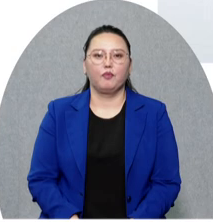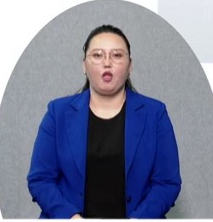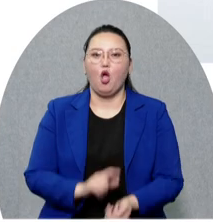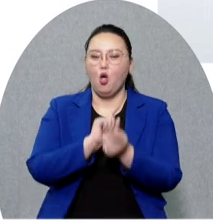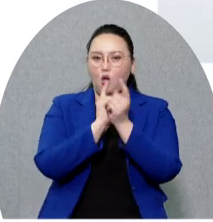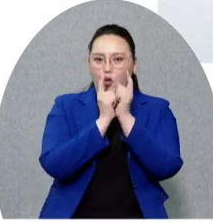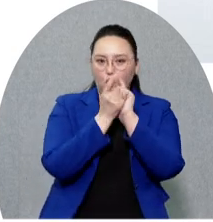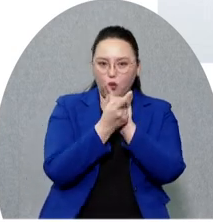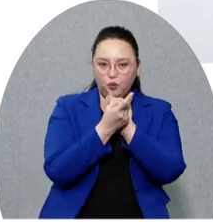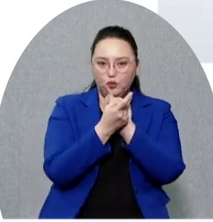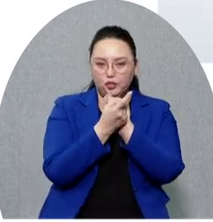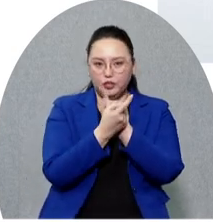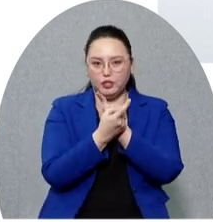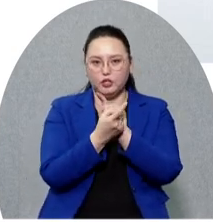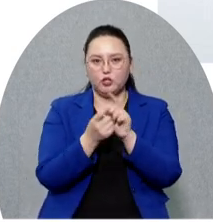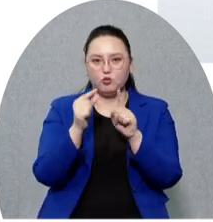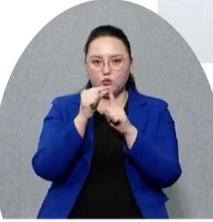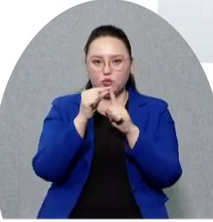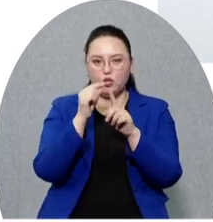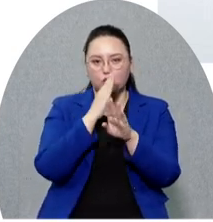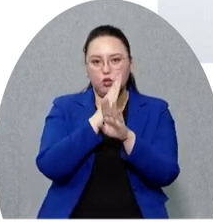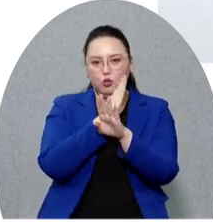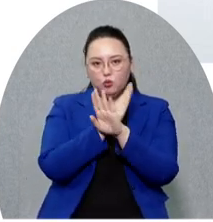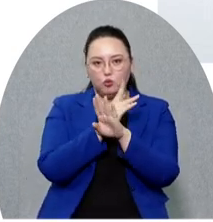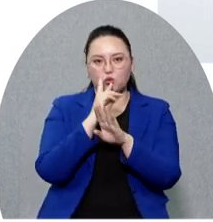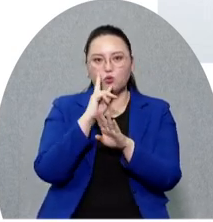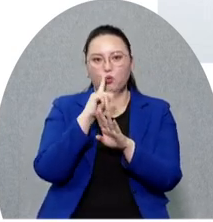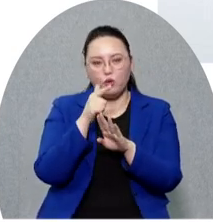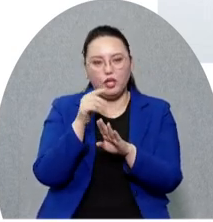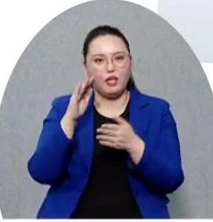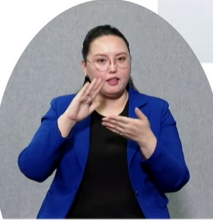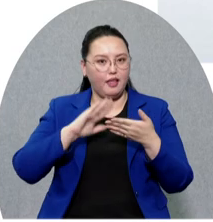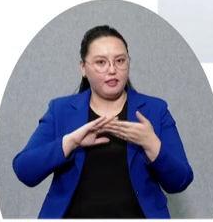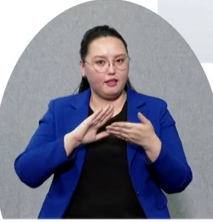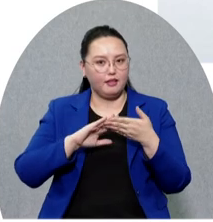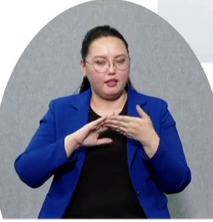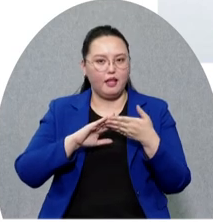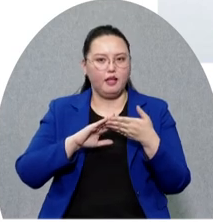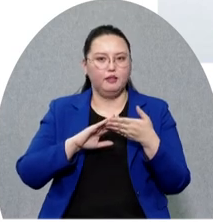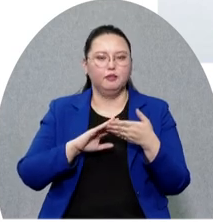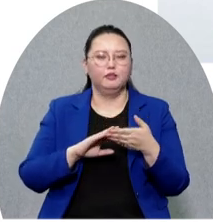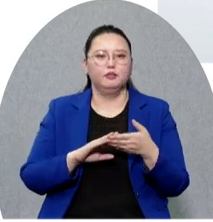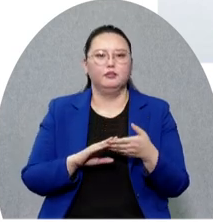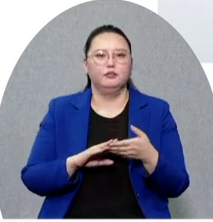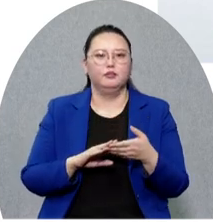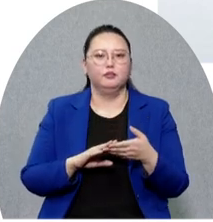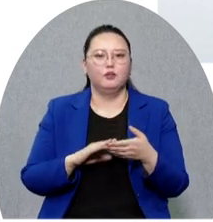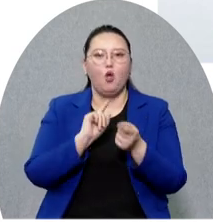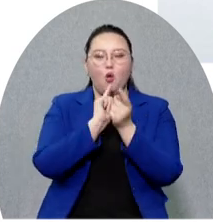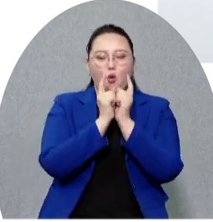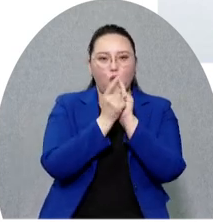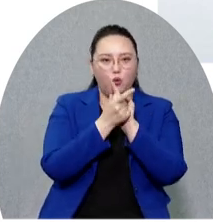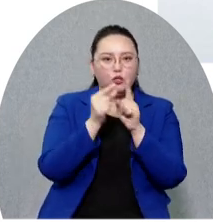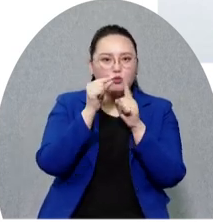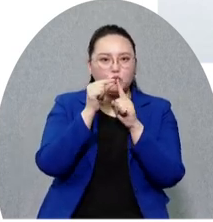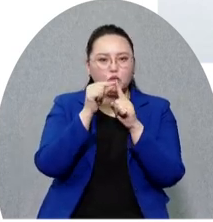Хувилах чусгаар төгсөн үйл үгийг бол яаж таних вэ гэхээр нэгдүгээрт хувилах чусгаар төгсөн үйл үгийн дараа бусдаар үйлдүүлэх хэвийн